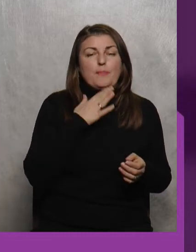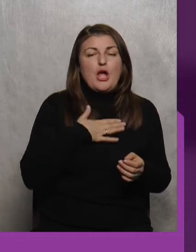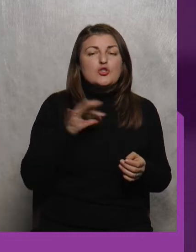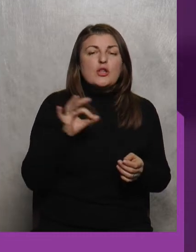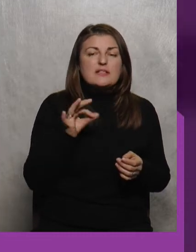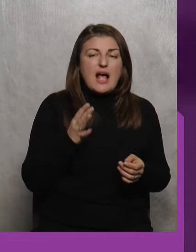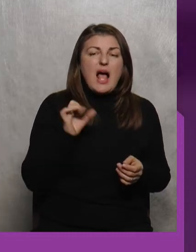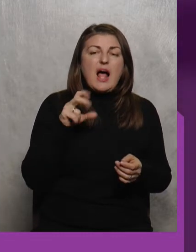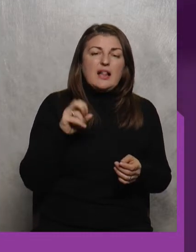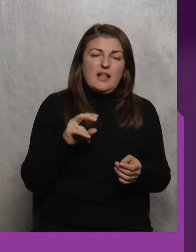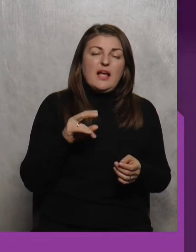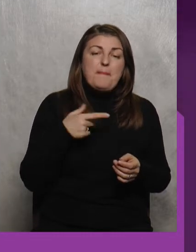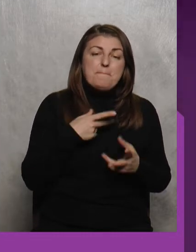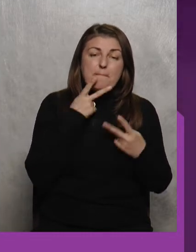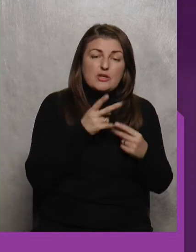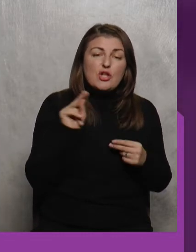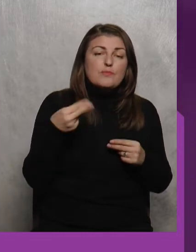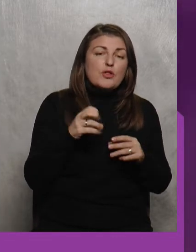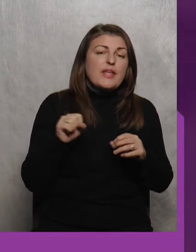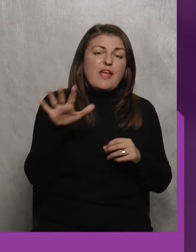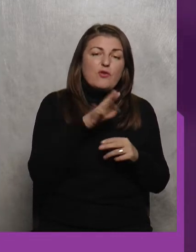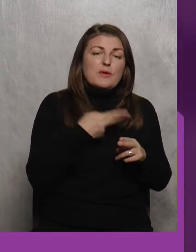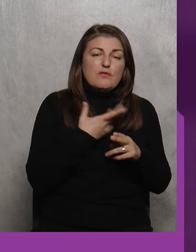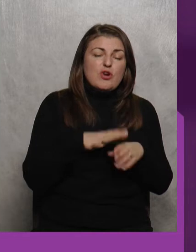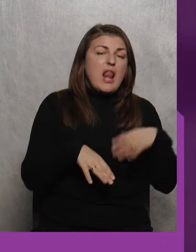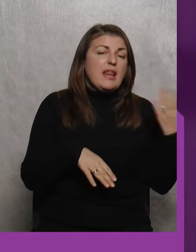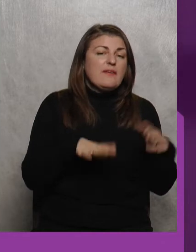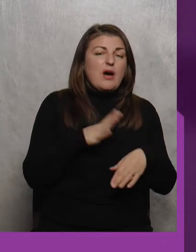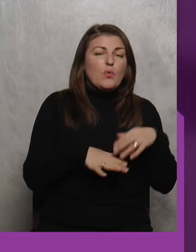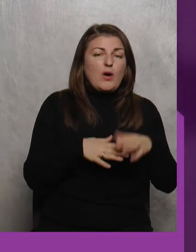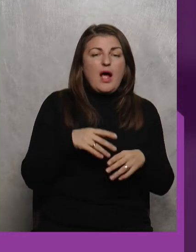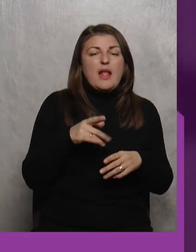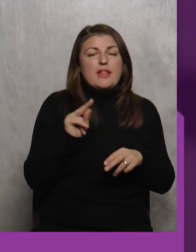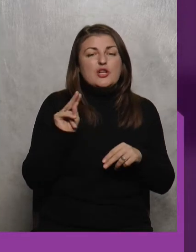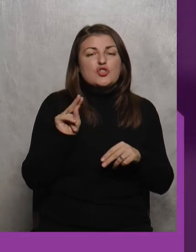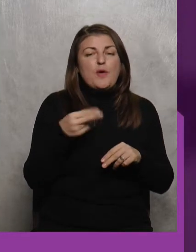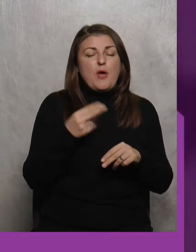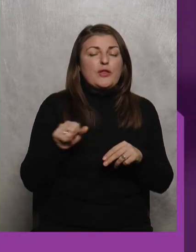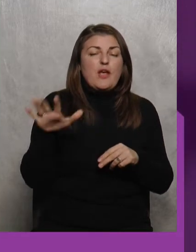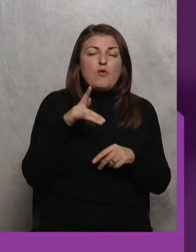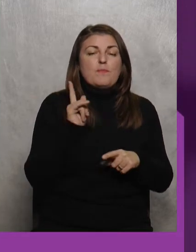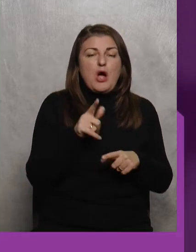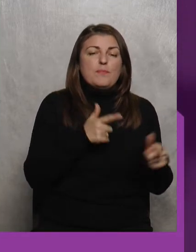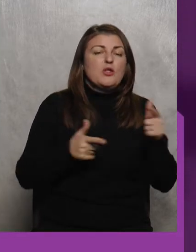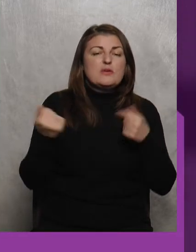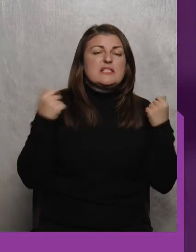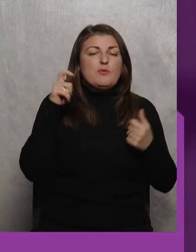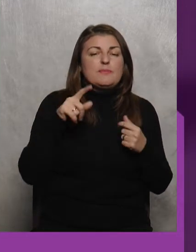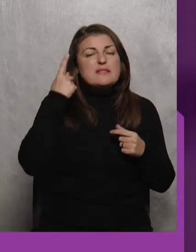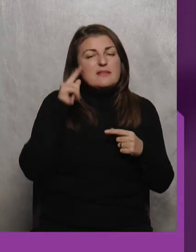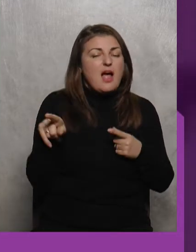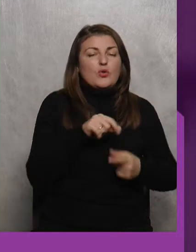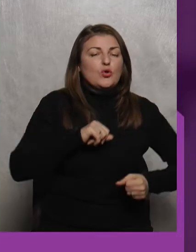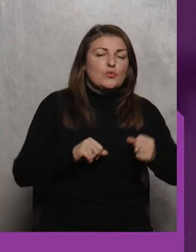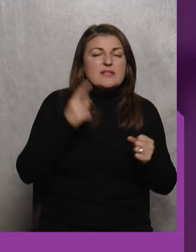Олександр. Але, як бачимо, на чемпіонат Європи це вже ліва рука. На чемпіонат Європи також підготовили спортсмени, знають один